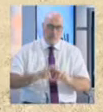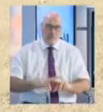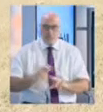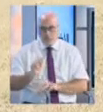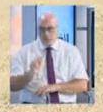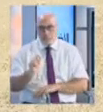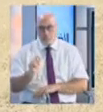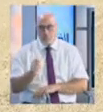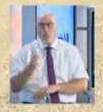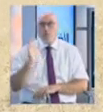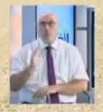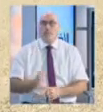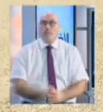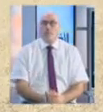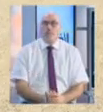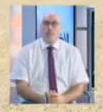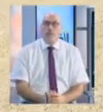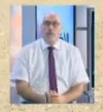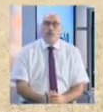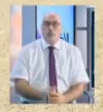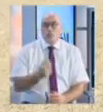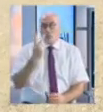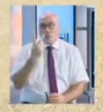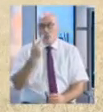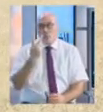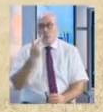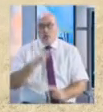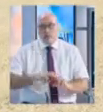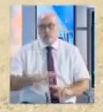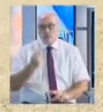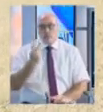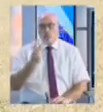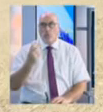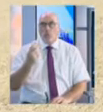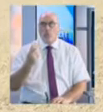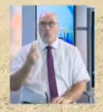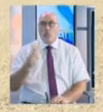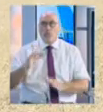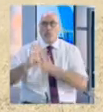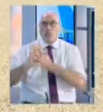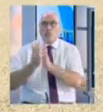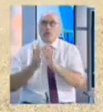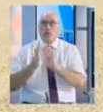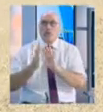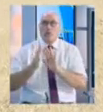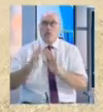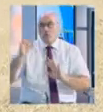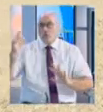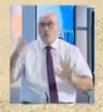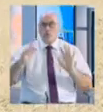المناطق المتبقية. أبقى حريقين يعني على مستوى ولاية سوقهراس، كان حريقين هامين، الباقيين